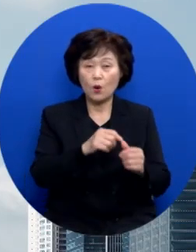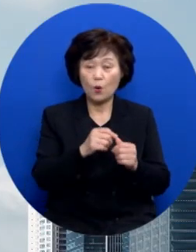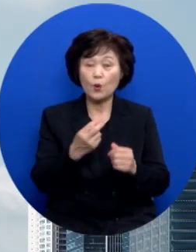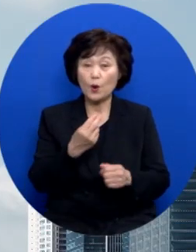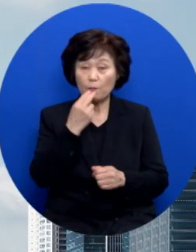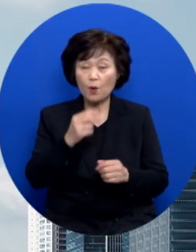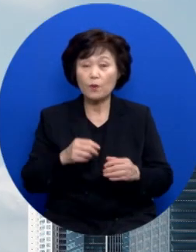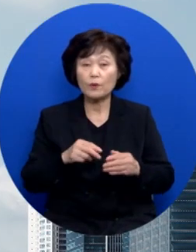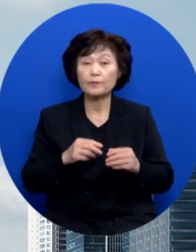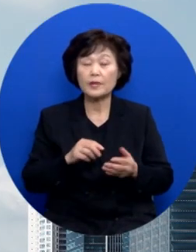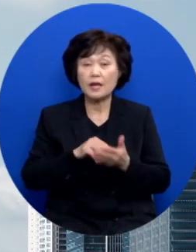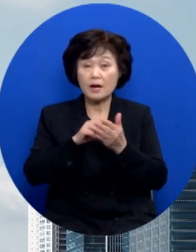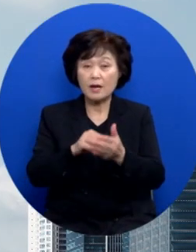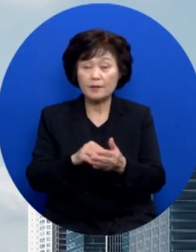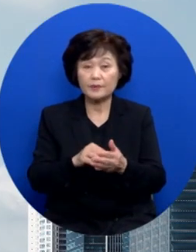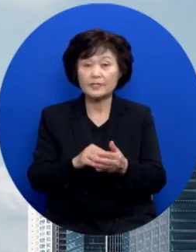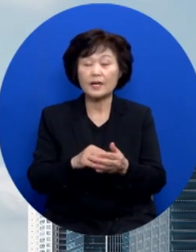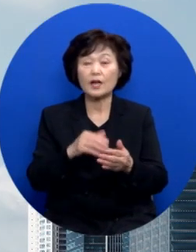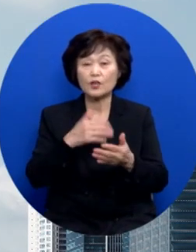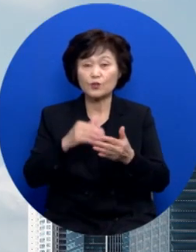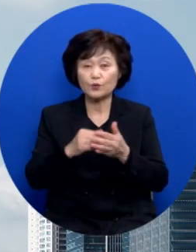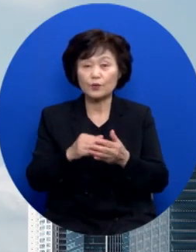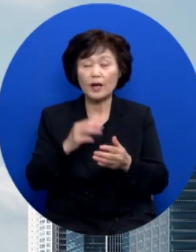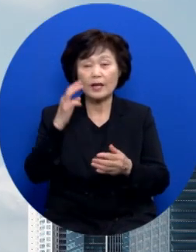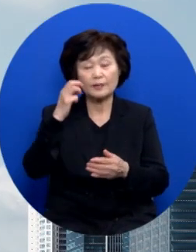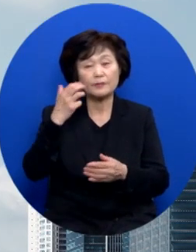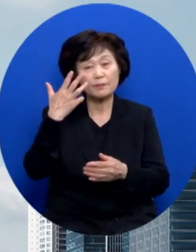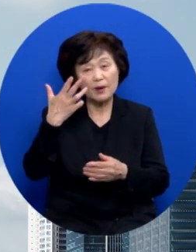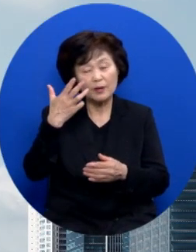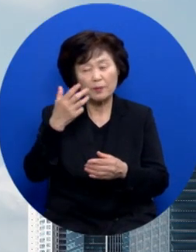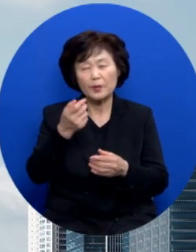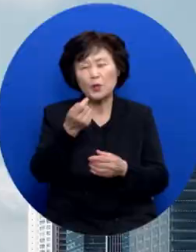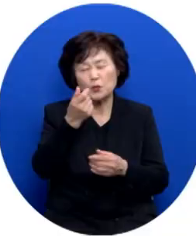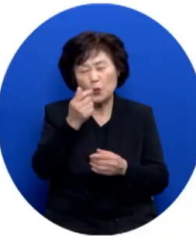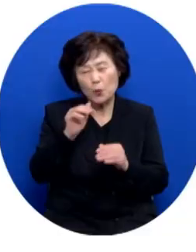고용보험 가입자 증가폭이 38개월 만에 최소를 기록했습니다.